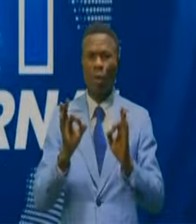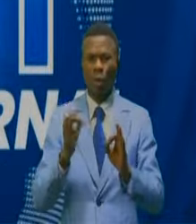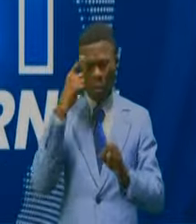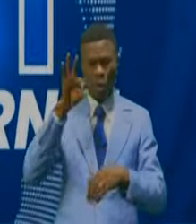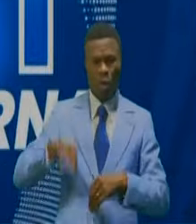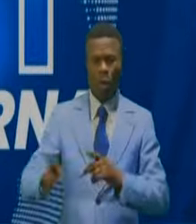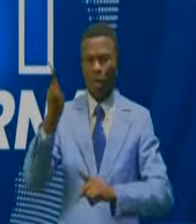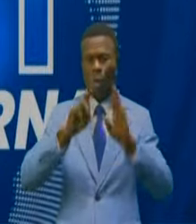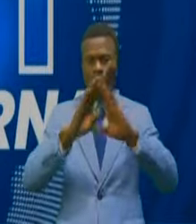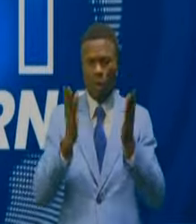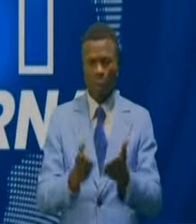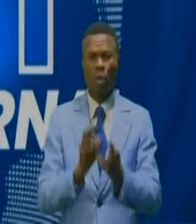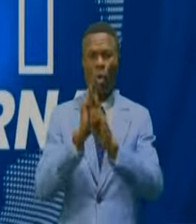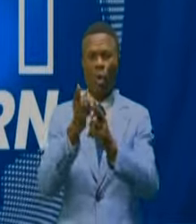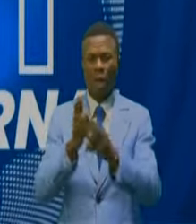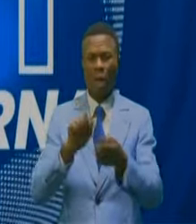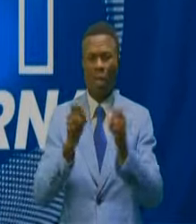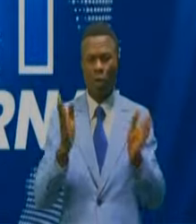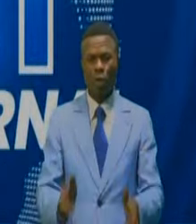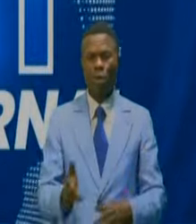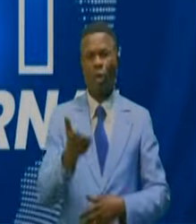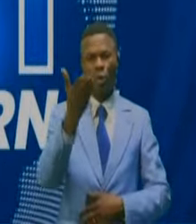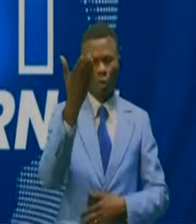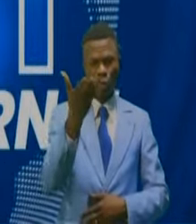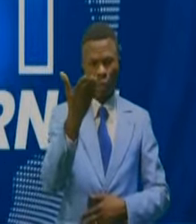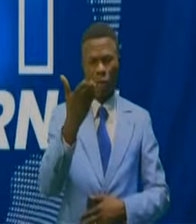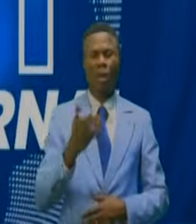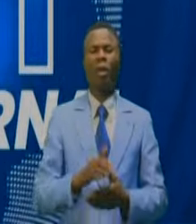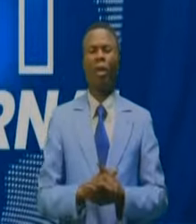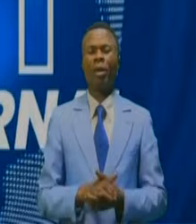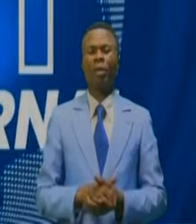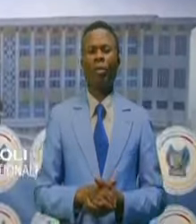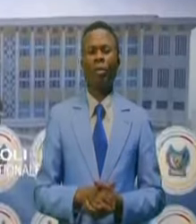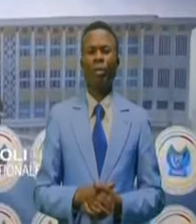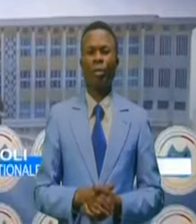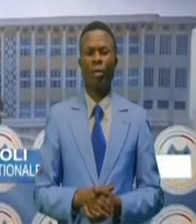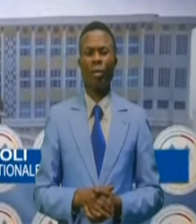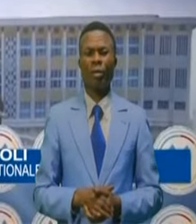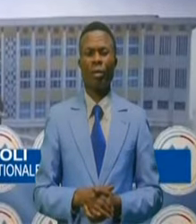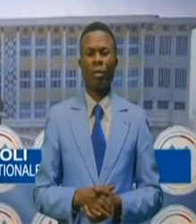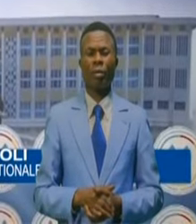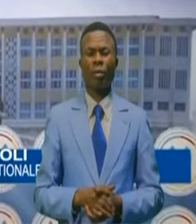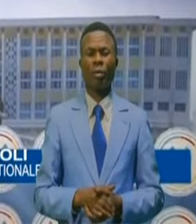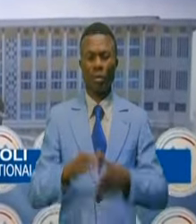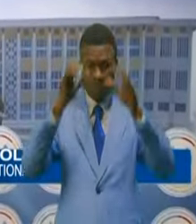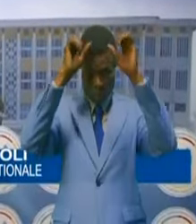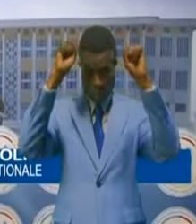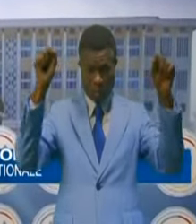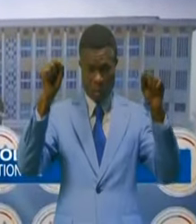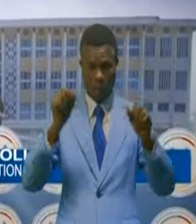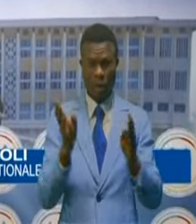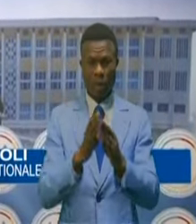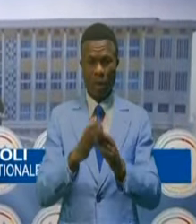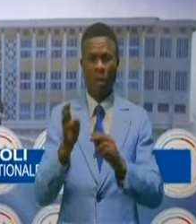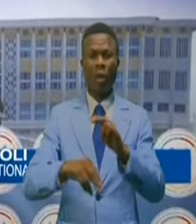l'intérêt de la population. Le compte-rendu avec Jacques Joly, rapporteur, au micro d'Annie Balaka. Le président de